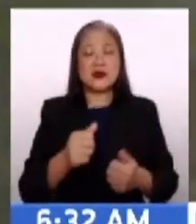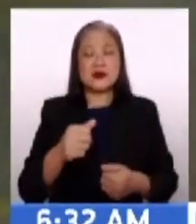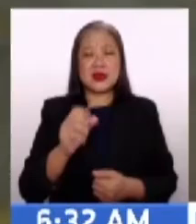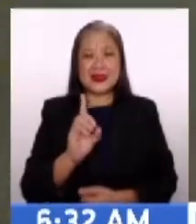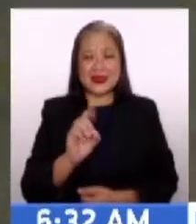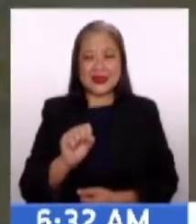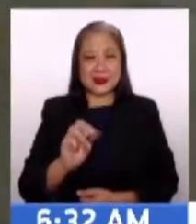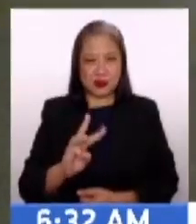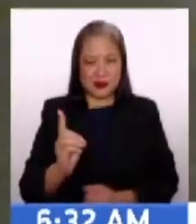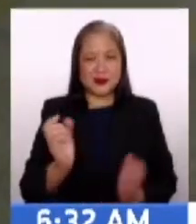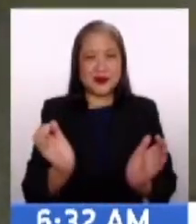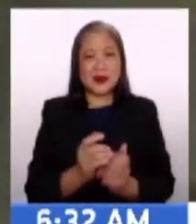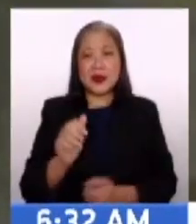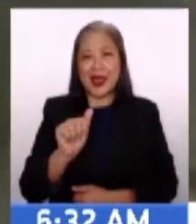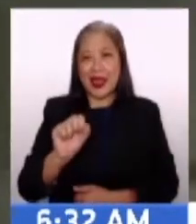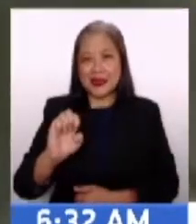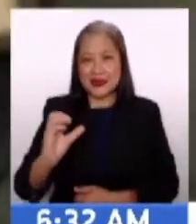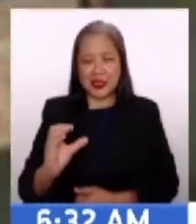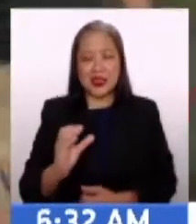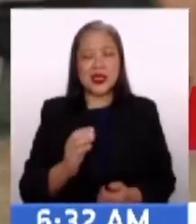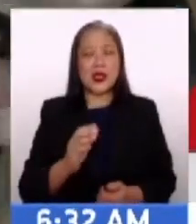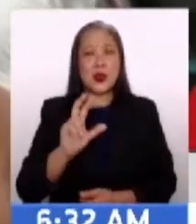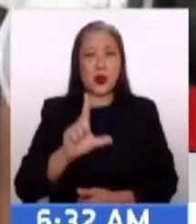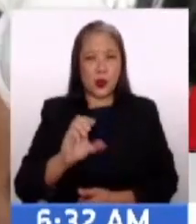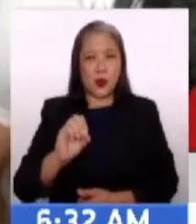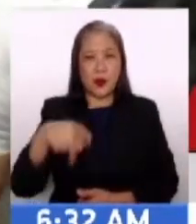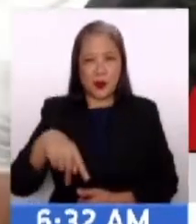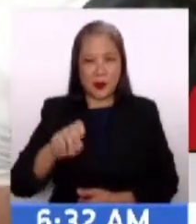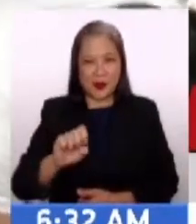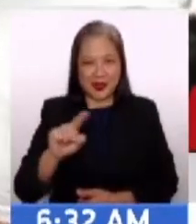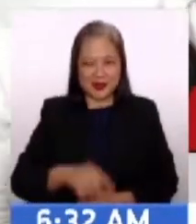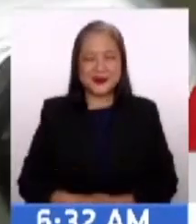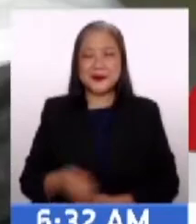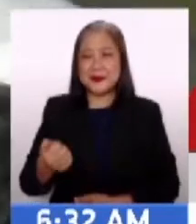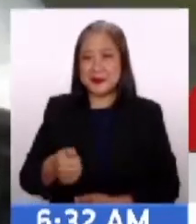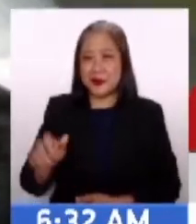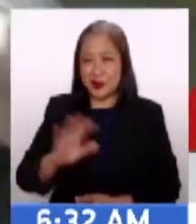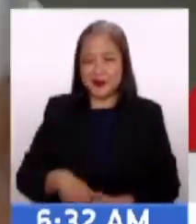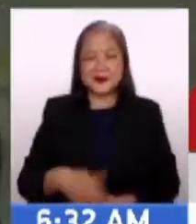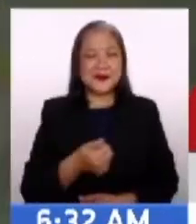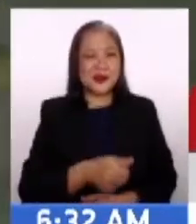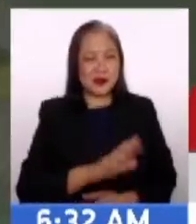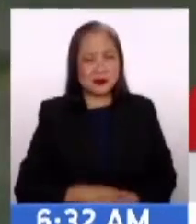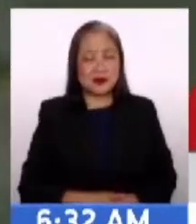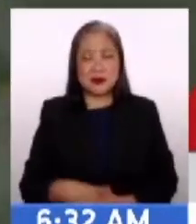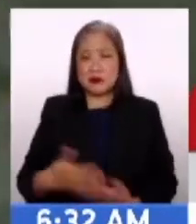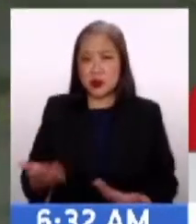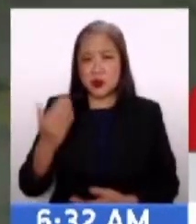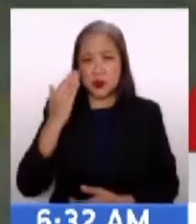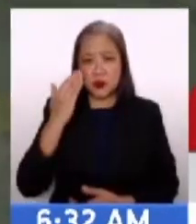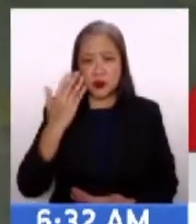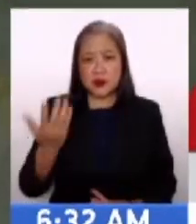si Asec Romel Lopez. Maganda umaga po sa inyo, Asec. Yes, ma'am. Good morning po. Good morning po sa inyo. Alright. Gusto ko lang malaman kasi nakikita natin may